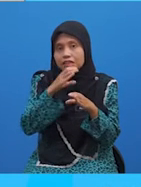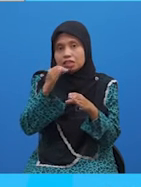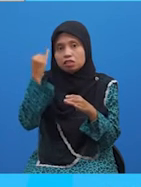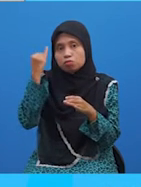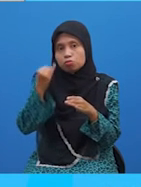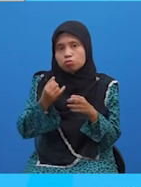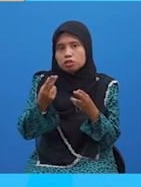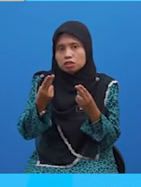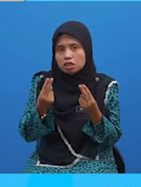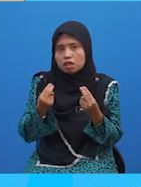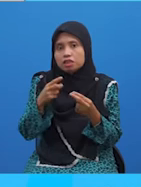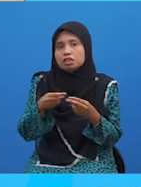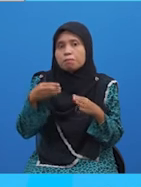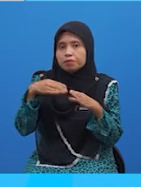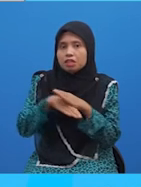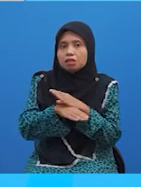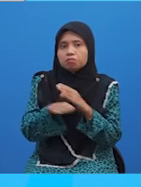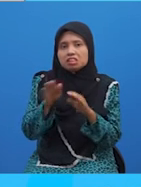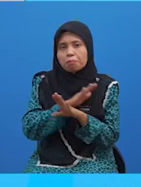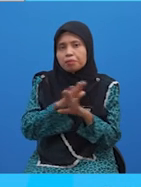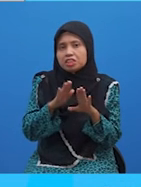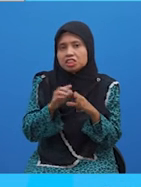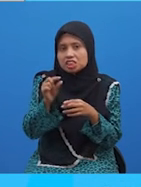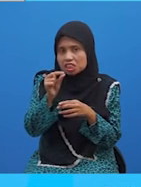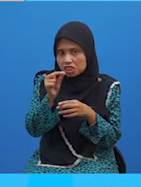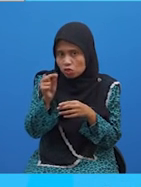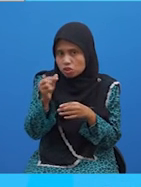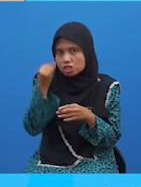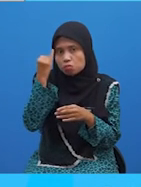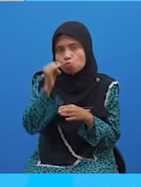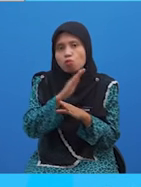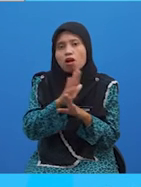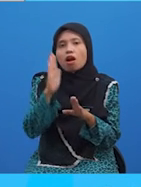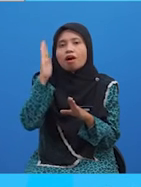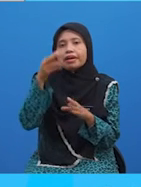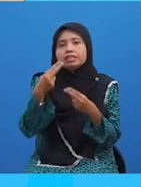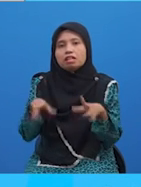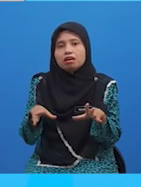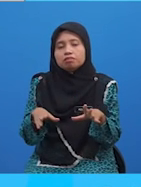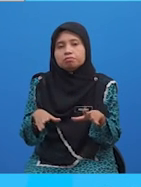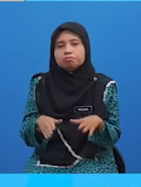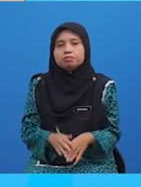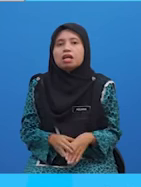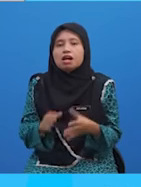hendaklah dia mendalami. Tanpanya, kehalusan ilmu itu akan hilang.